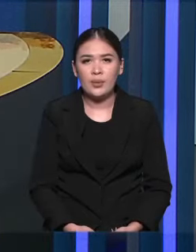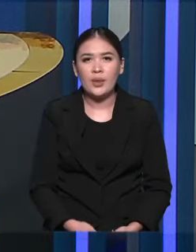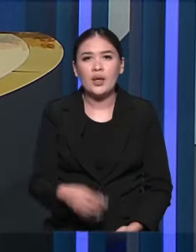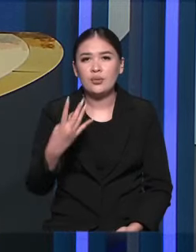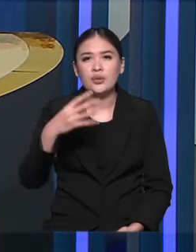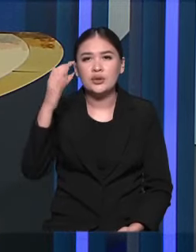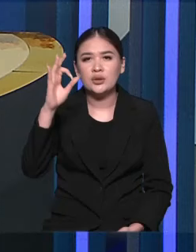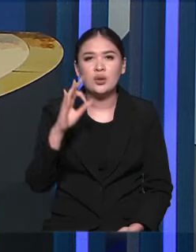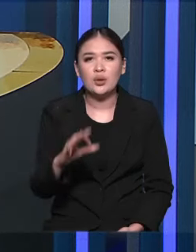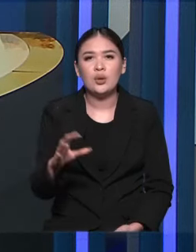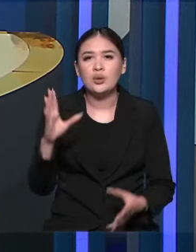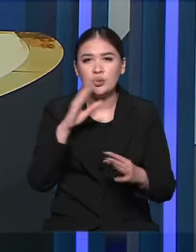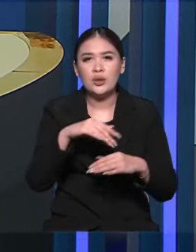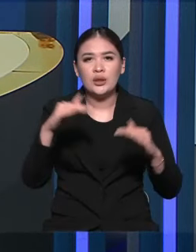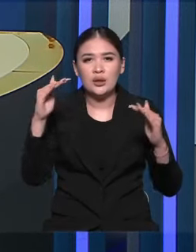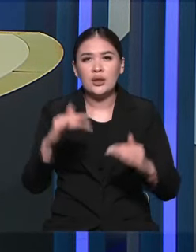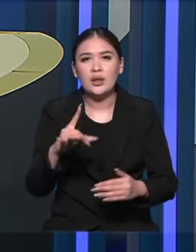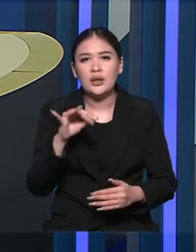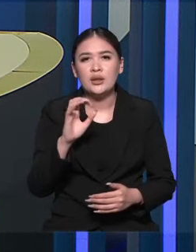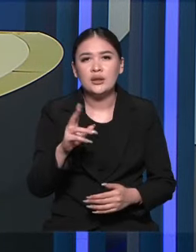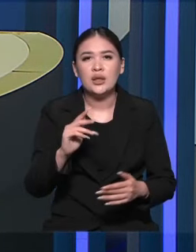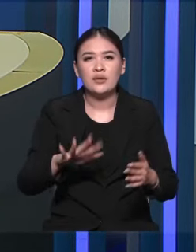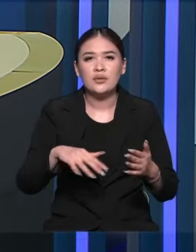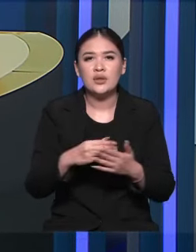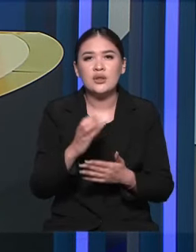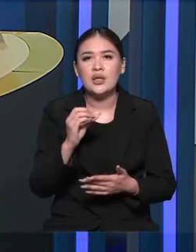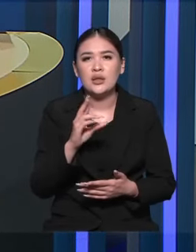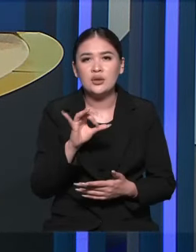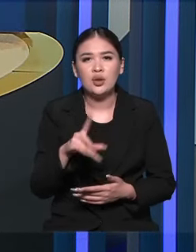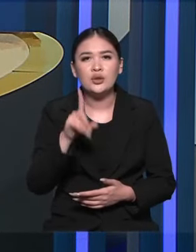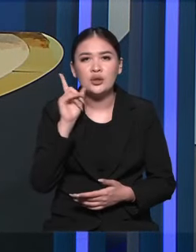На 40% удалось снизить риски инвестирования в